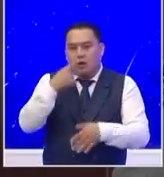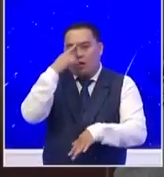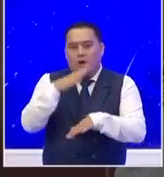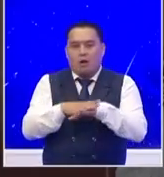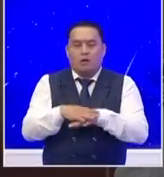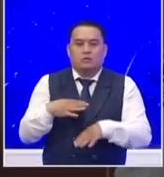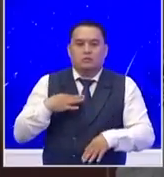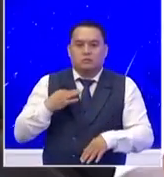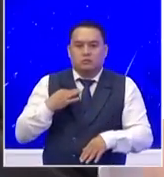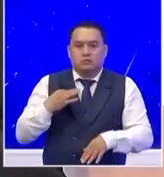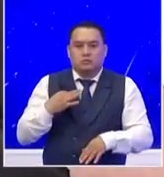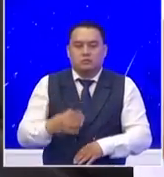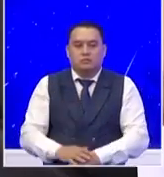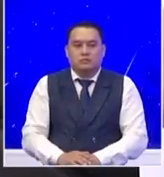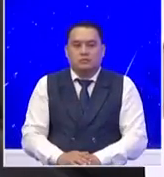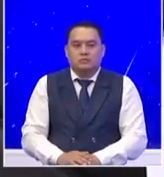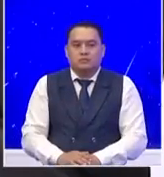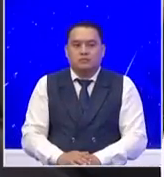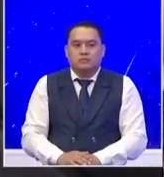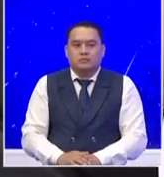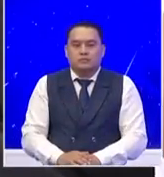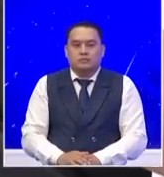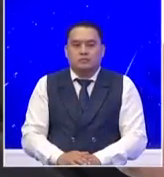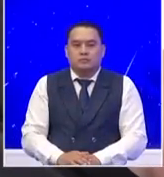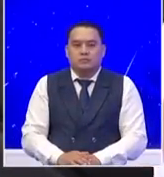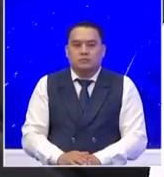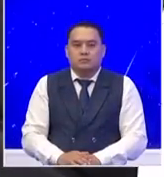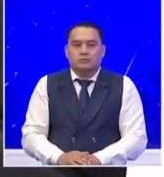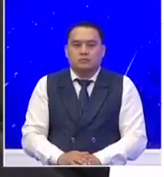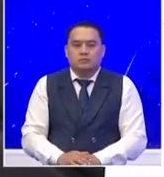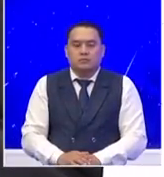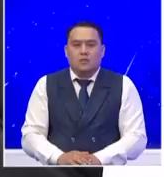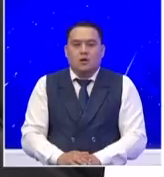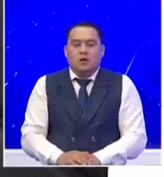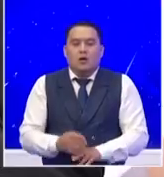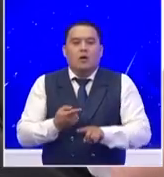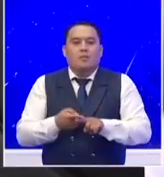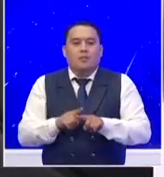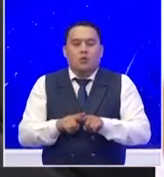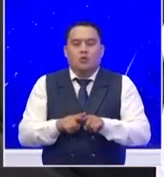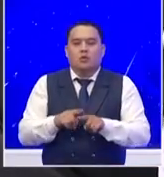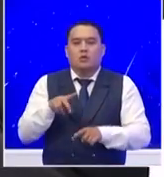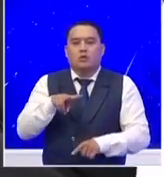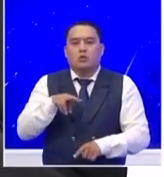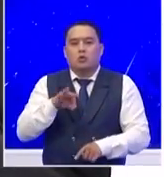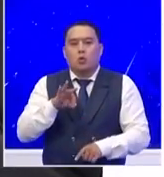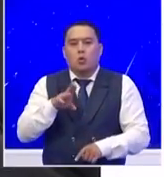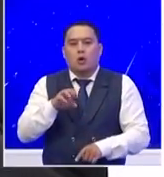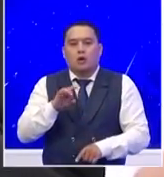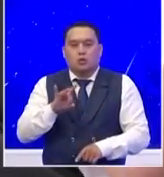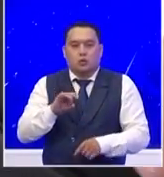Құлақ асқан ешкім жоқ. Практически ана селитетный зонаның ортасында қалу. Қазір телевизор көрсе